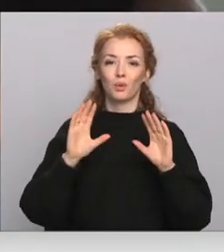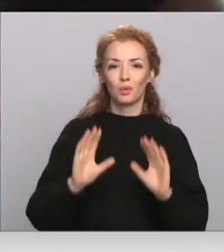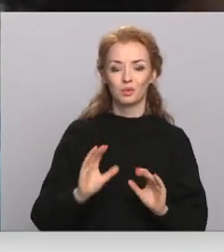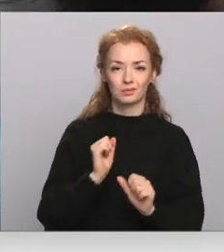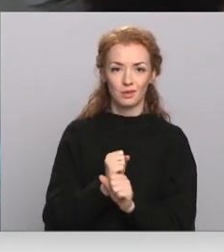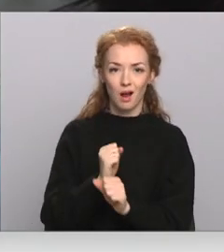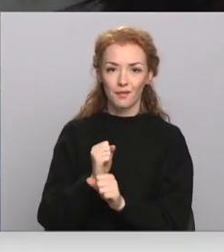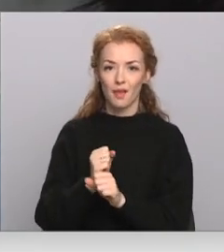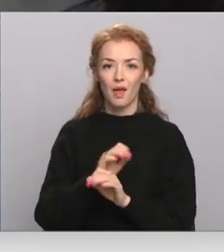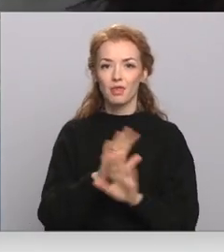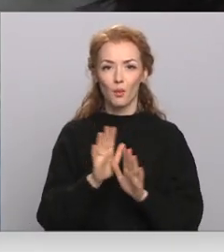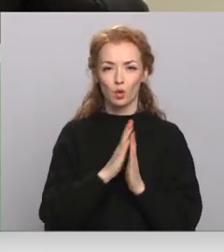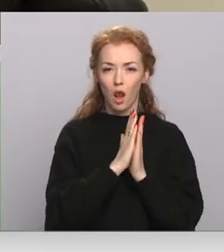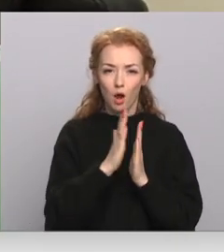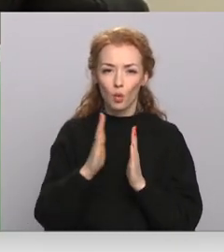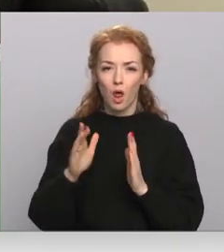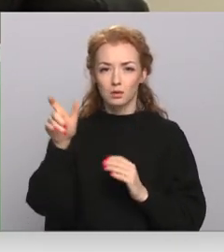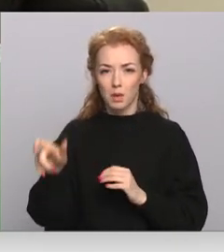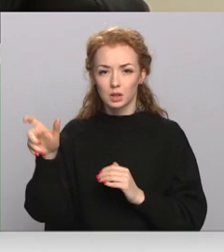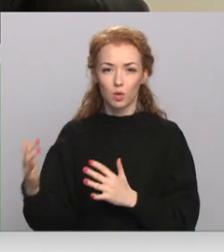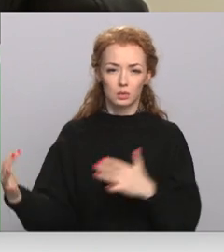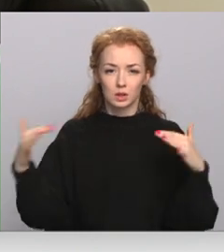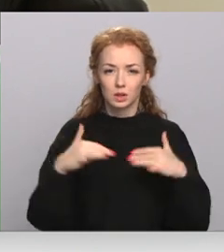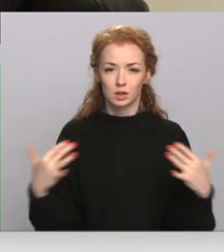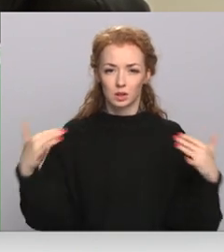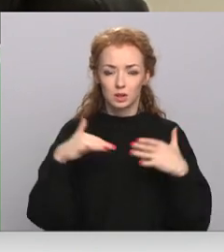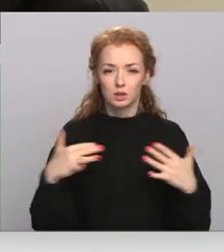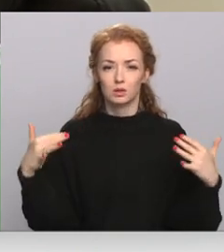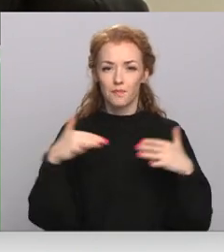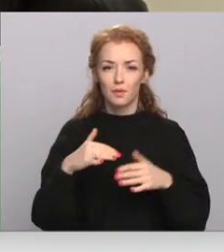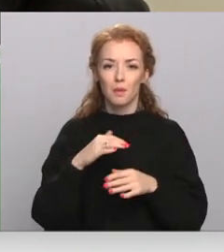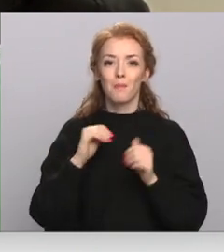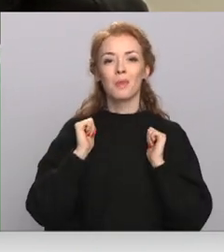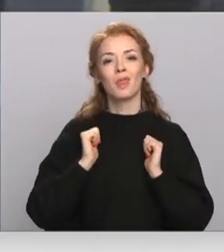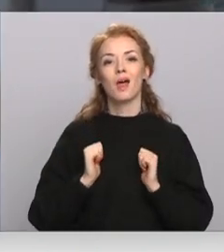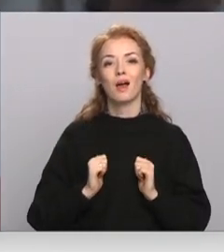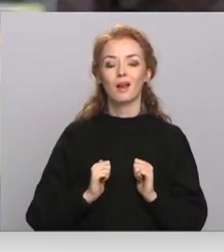šis regulārais pacientu pieplūdums, ka būtu tāds pilnīgi